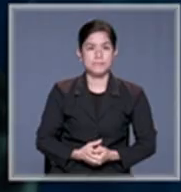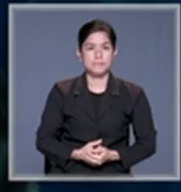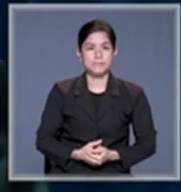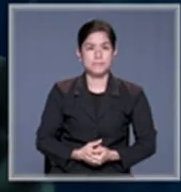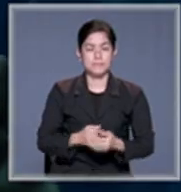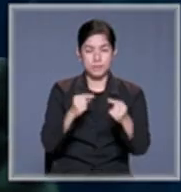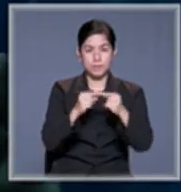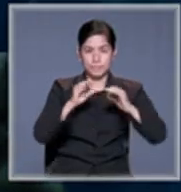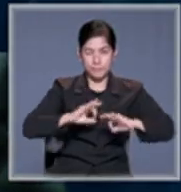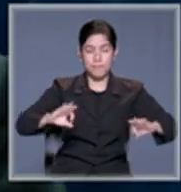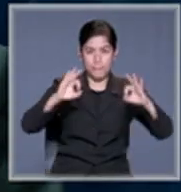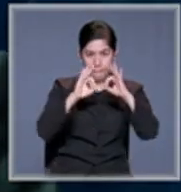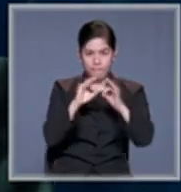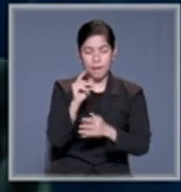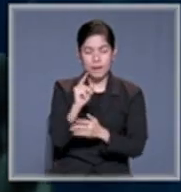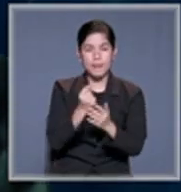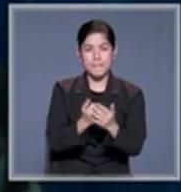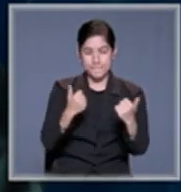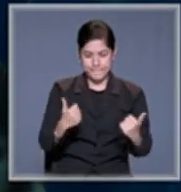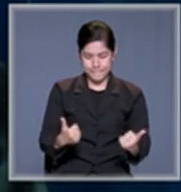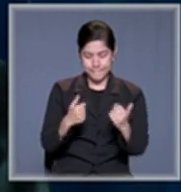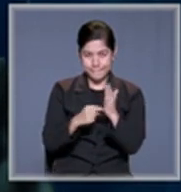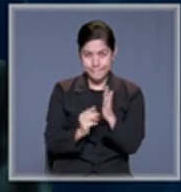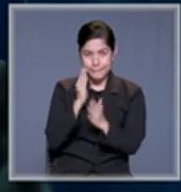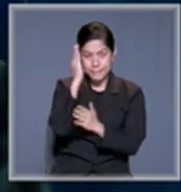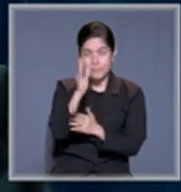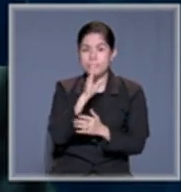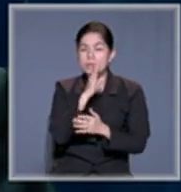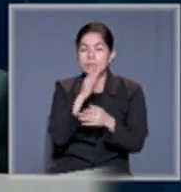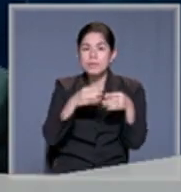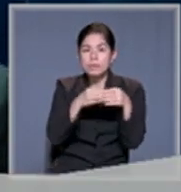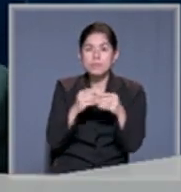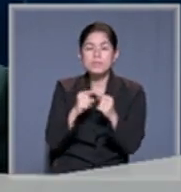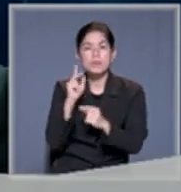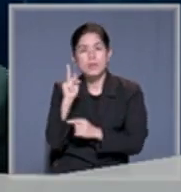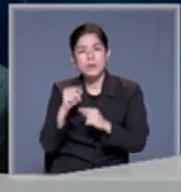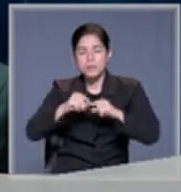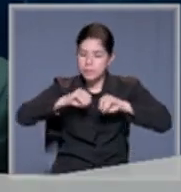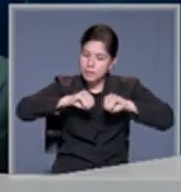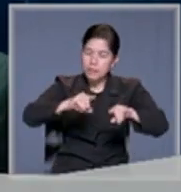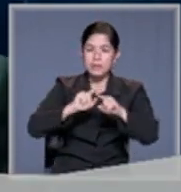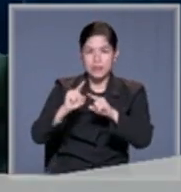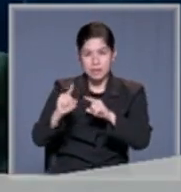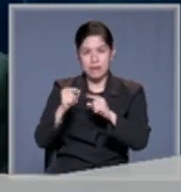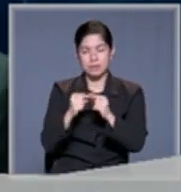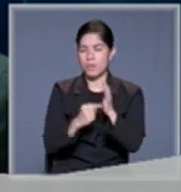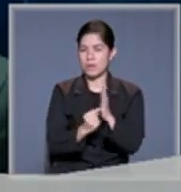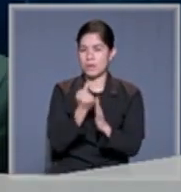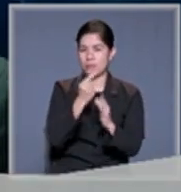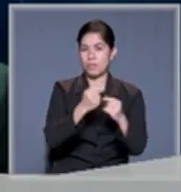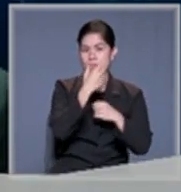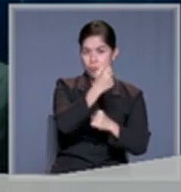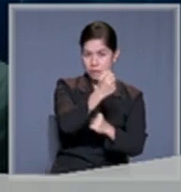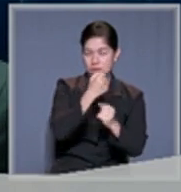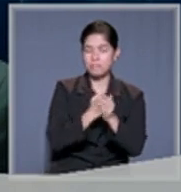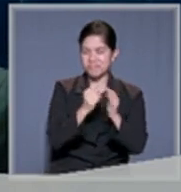จุดสำคัญกว่านี้ก็คือว่าจากนี้ถ้าสื่อมวลชนช่วยกันเผยแพร่ต่อนะครับจากความสนใจตั้งต้นจากเมสเสจส